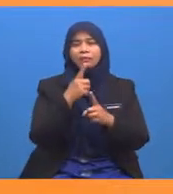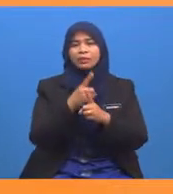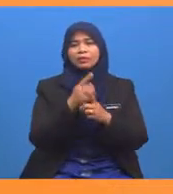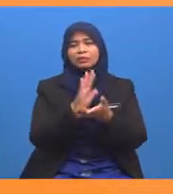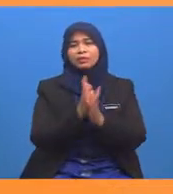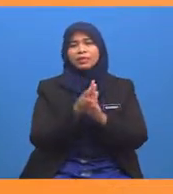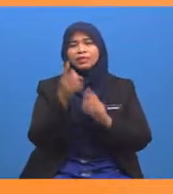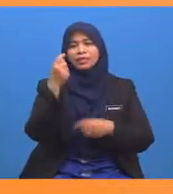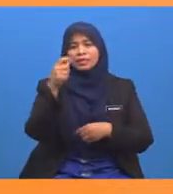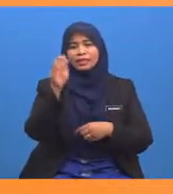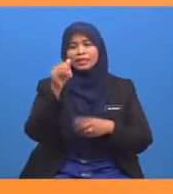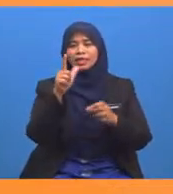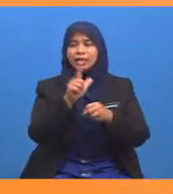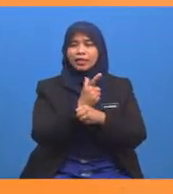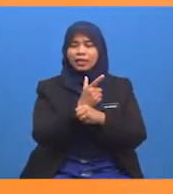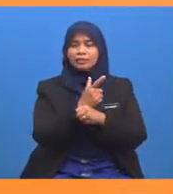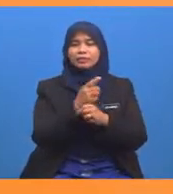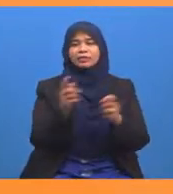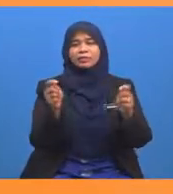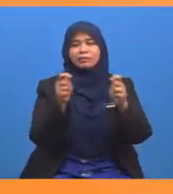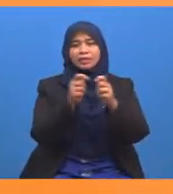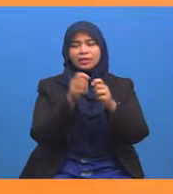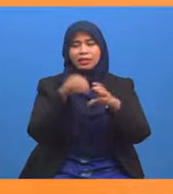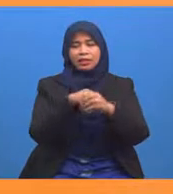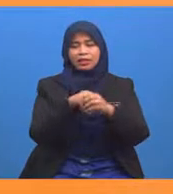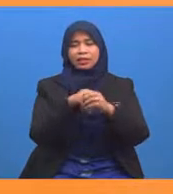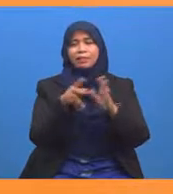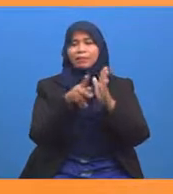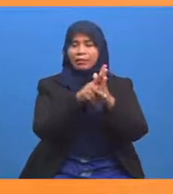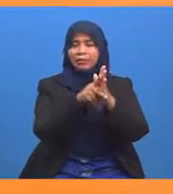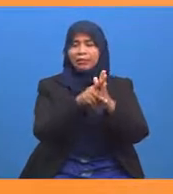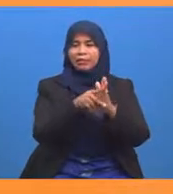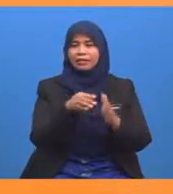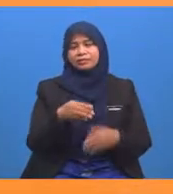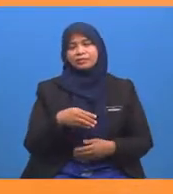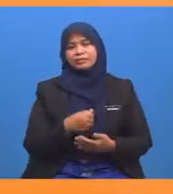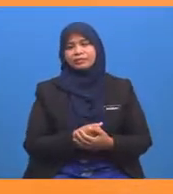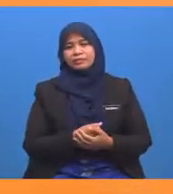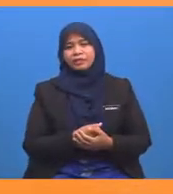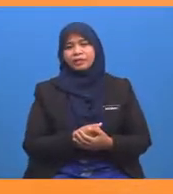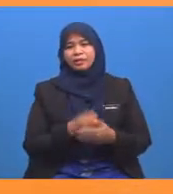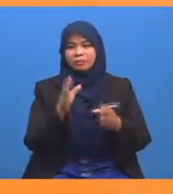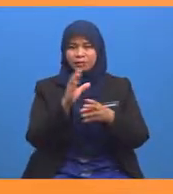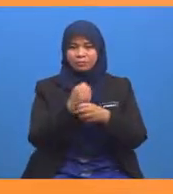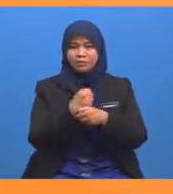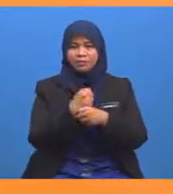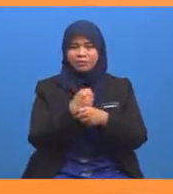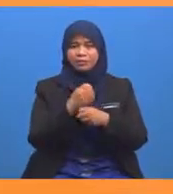menjadi teks yang lengkap seperti mana dalam paparan berikut. Berbentuk